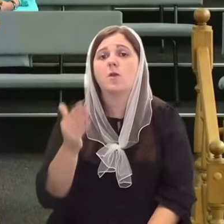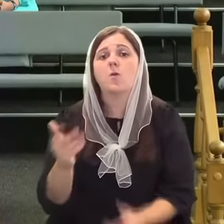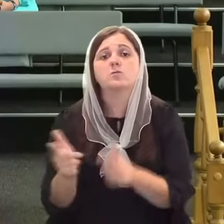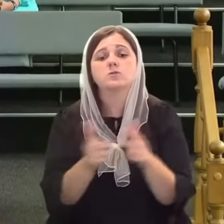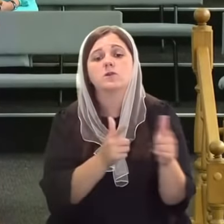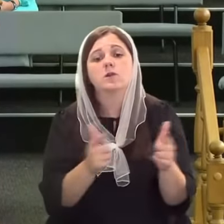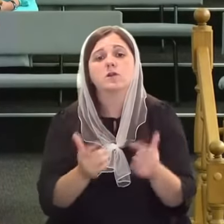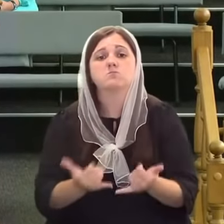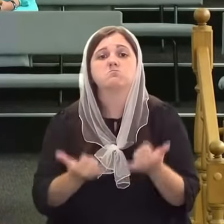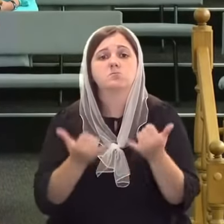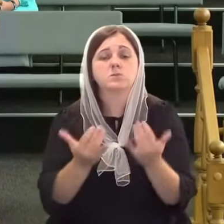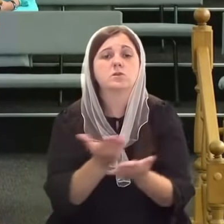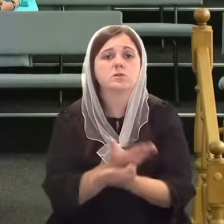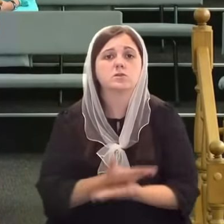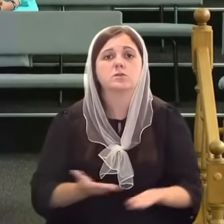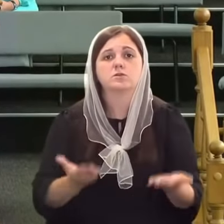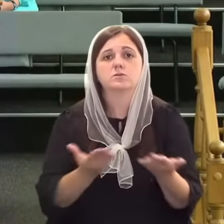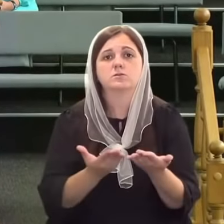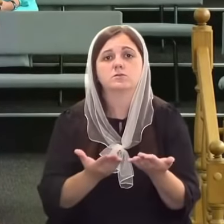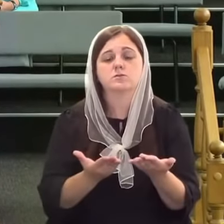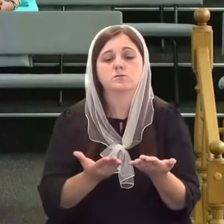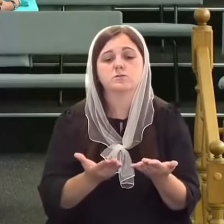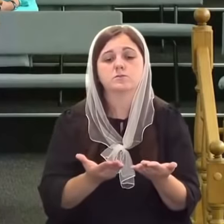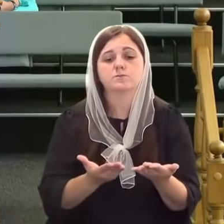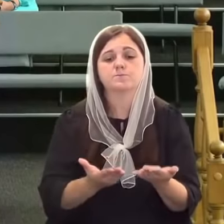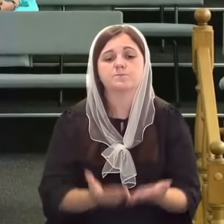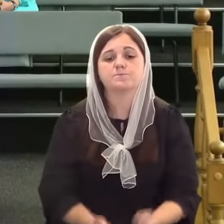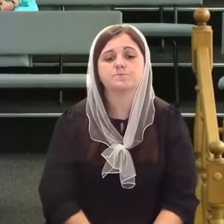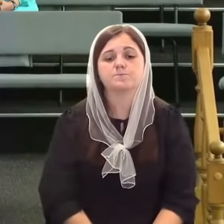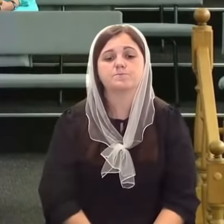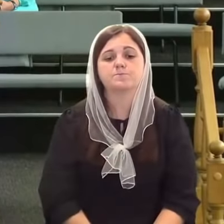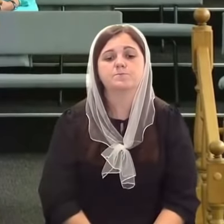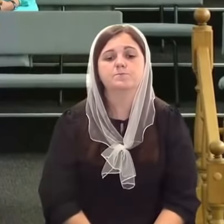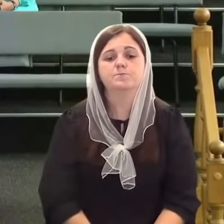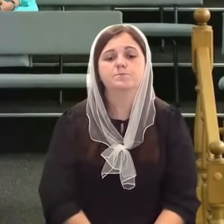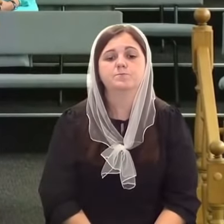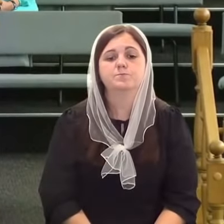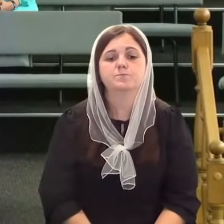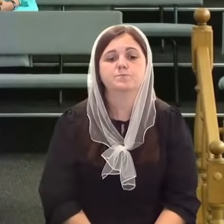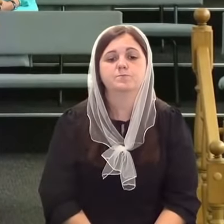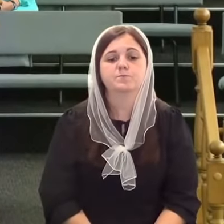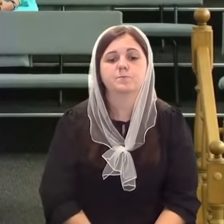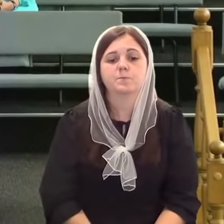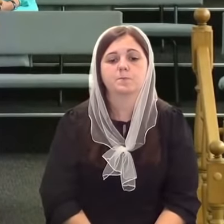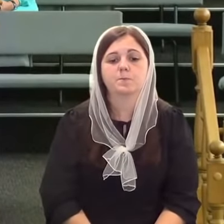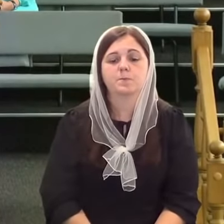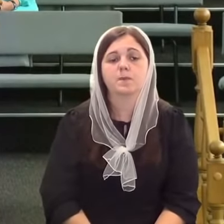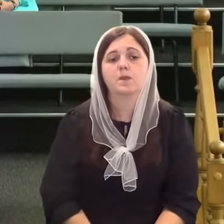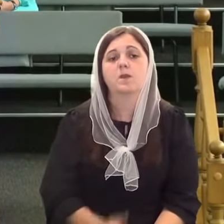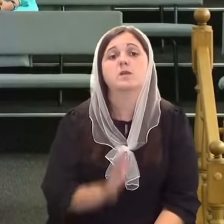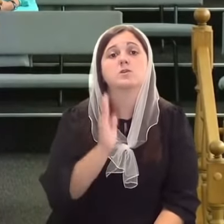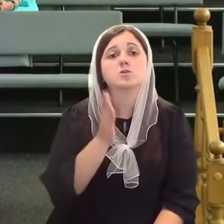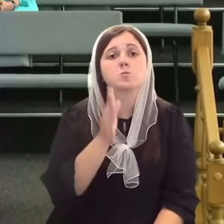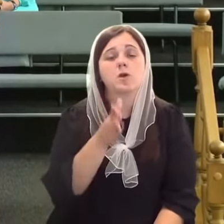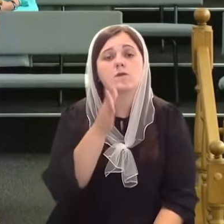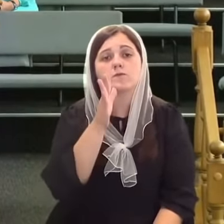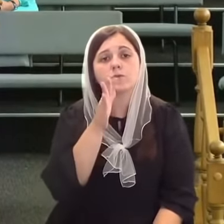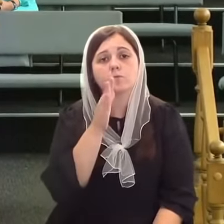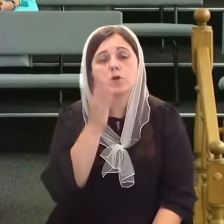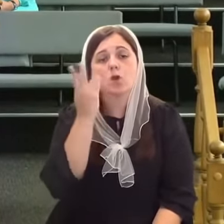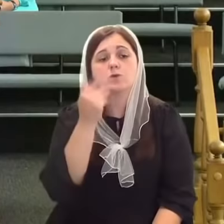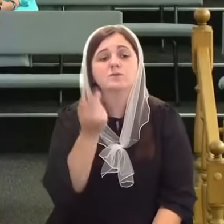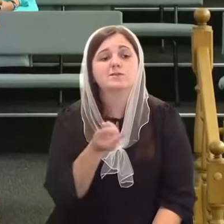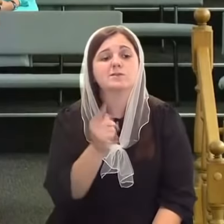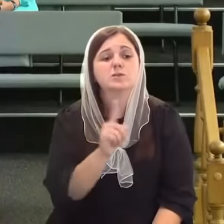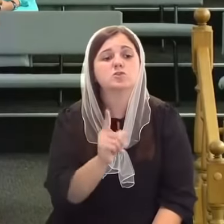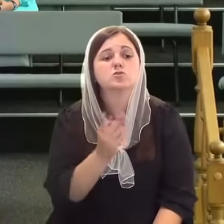устрояешь для нас». Исаия 26, 12. Братья и сестры, наступает время, когда то, что мы